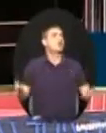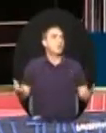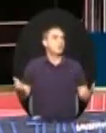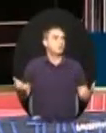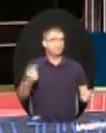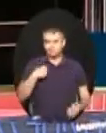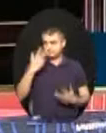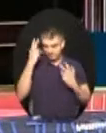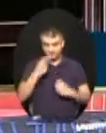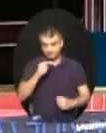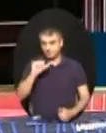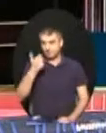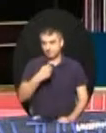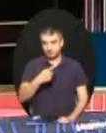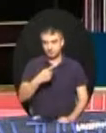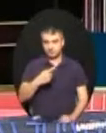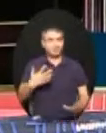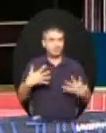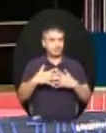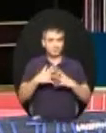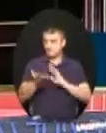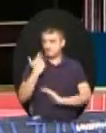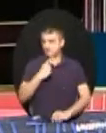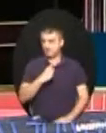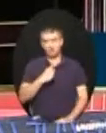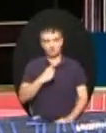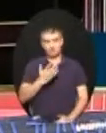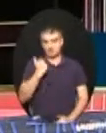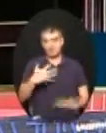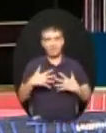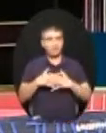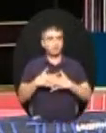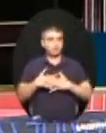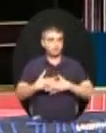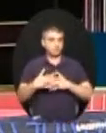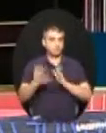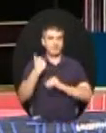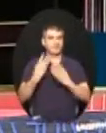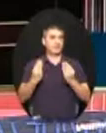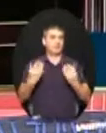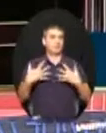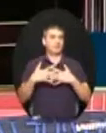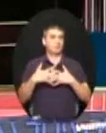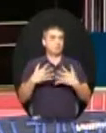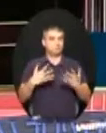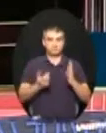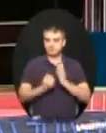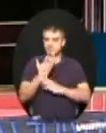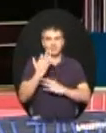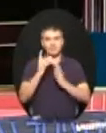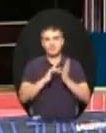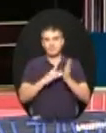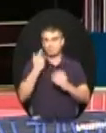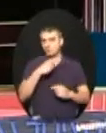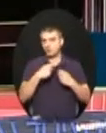אני אגיד לך, מצפים קודם כל שהאחדות, אגב, לפני האחדות, לפני האיחוד בעצם, כמה מנדטים